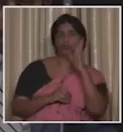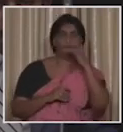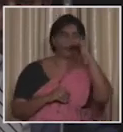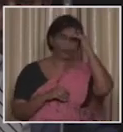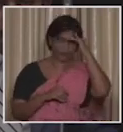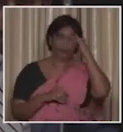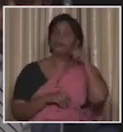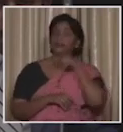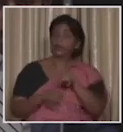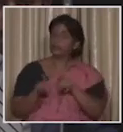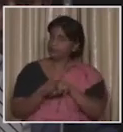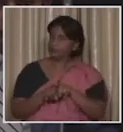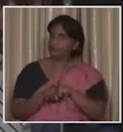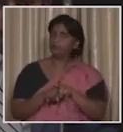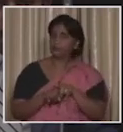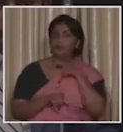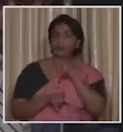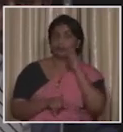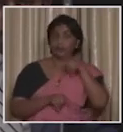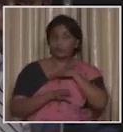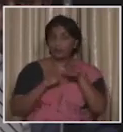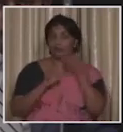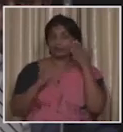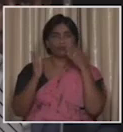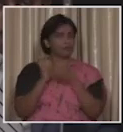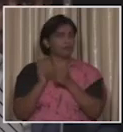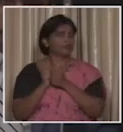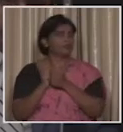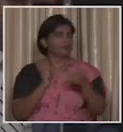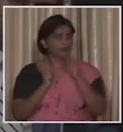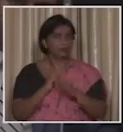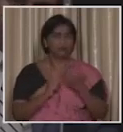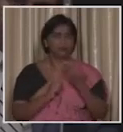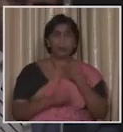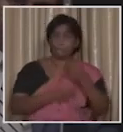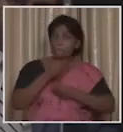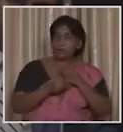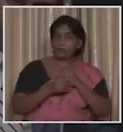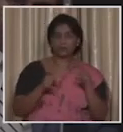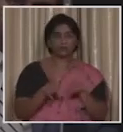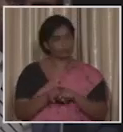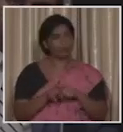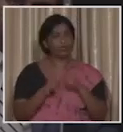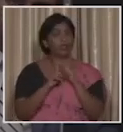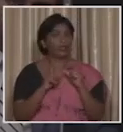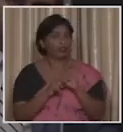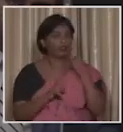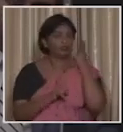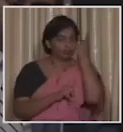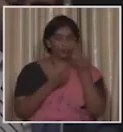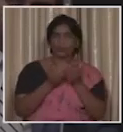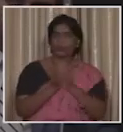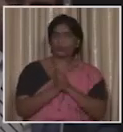නායකයෙක්. එනිසා තමයි එතුමා මේ මහජන භූමිකාව තුළ අතරතුර දීම විවසායකෙක් හැටියට අධ්‍යාපනඥයෙක් හැටියට